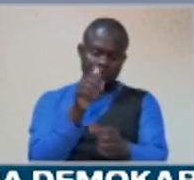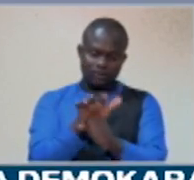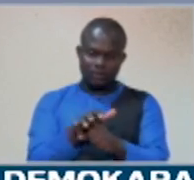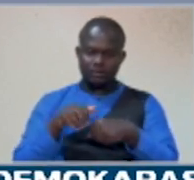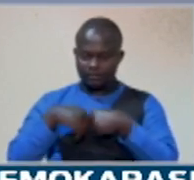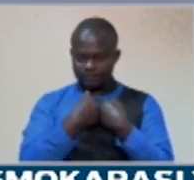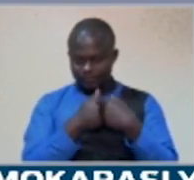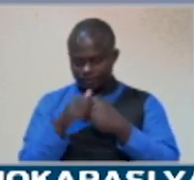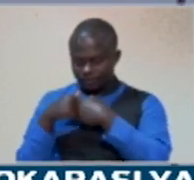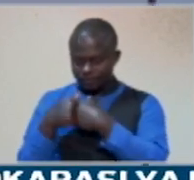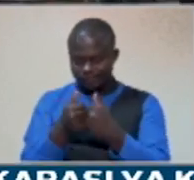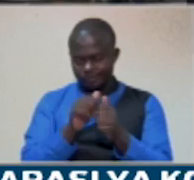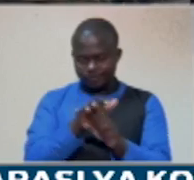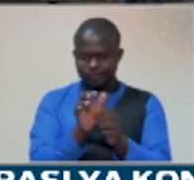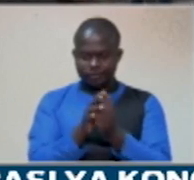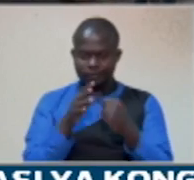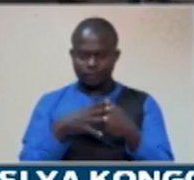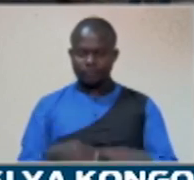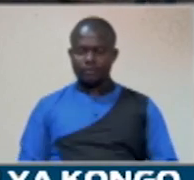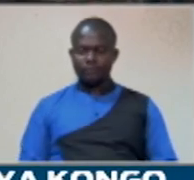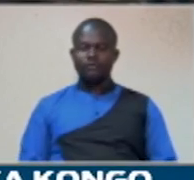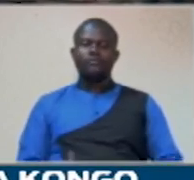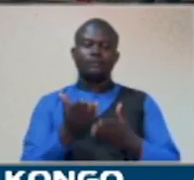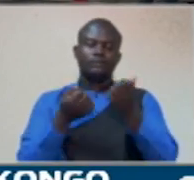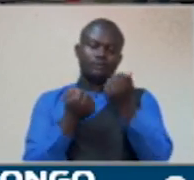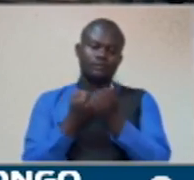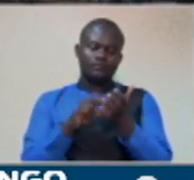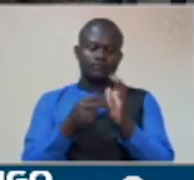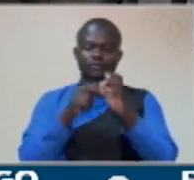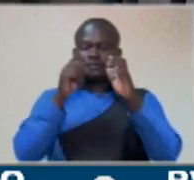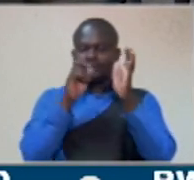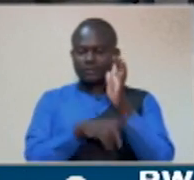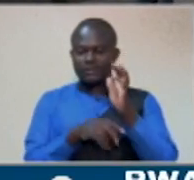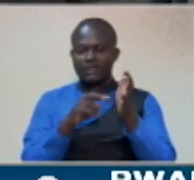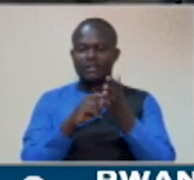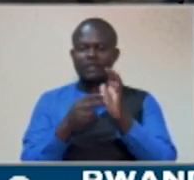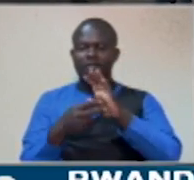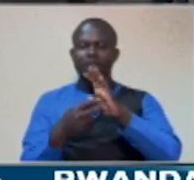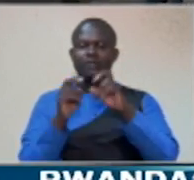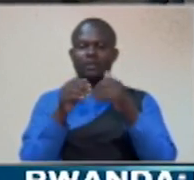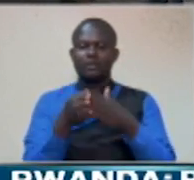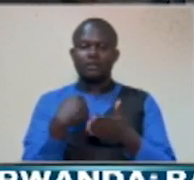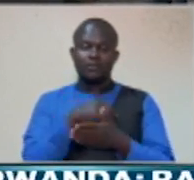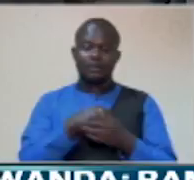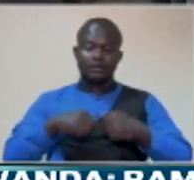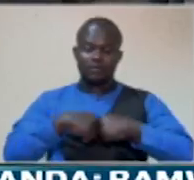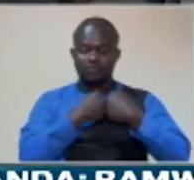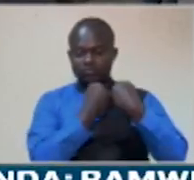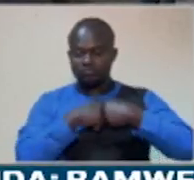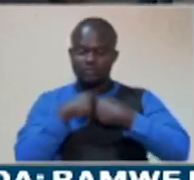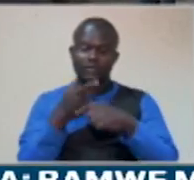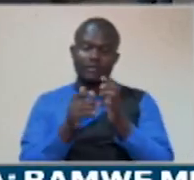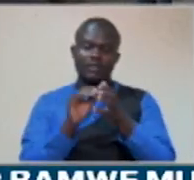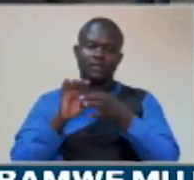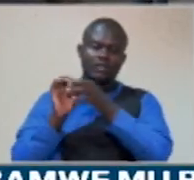rwo guhangana na COVID-19. Ubufasha cyo buvuze nuko uru rugamba turi ku rugamba ariko dufatikanyije